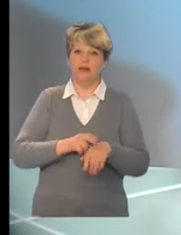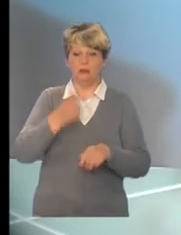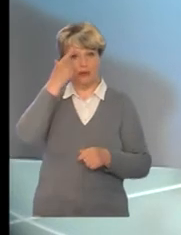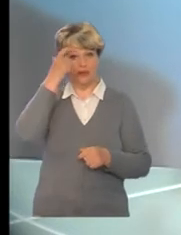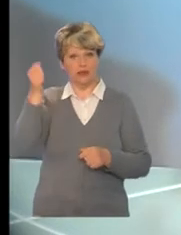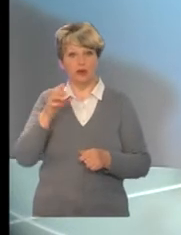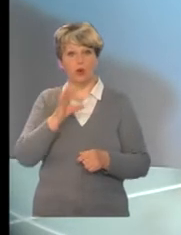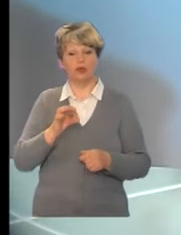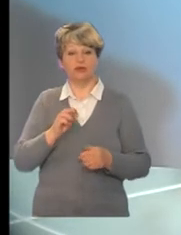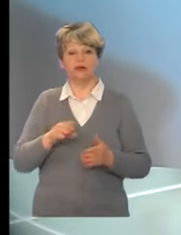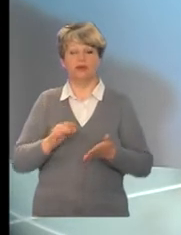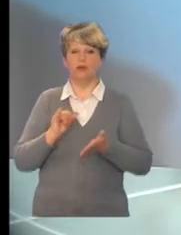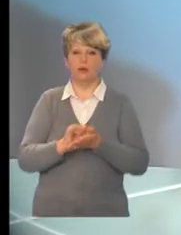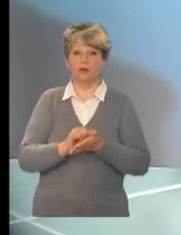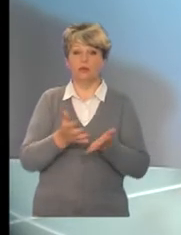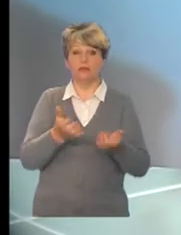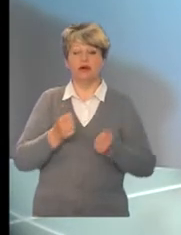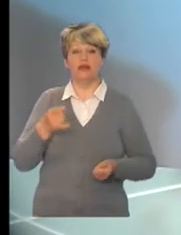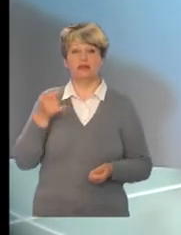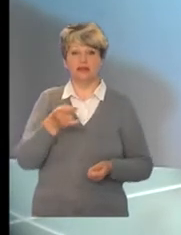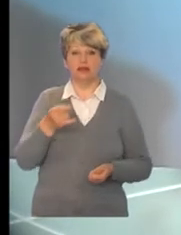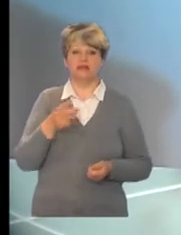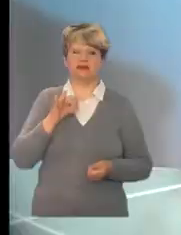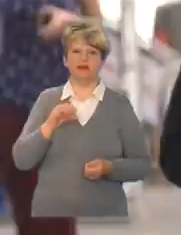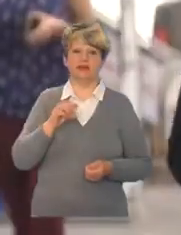особливих уманчан приймають служба таксі та надзвичайники.